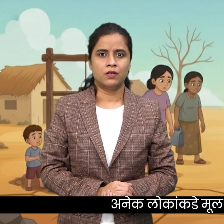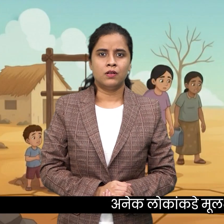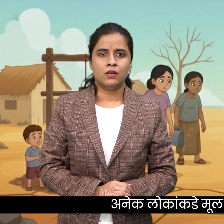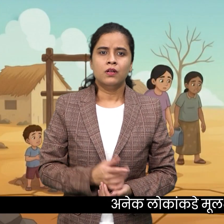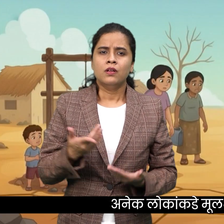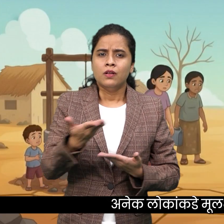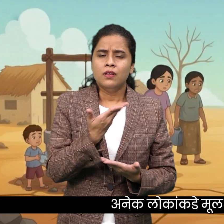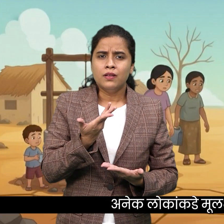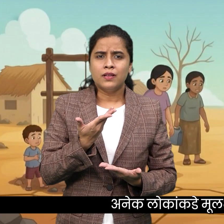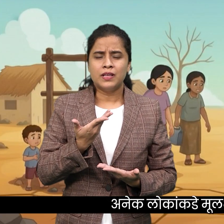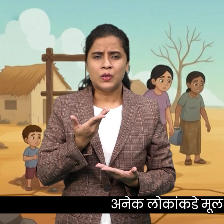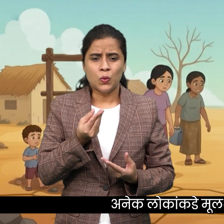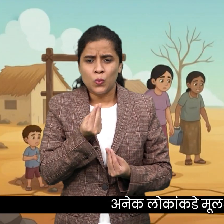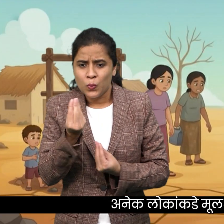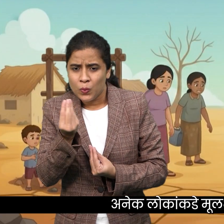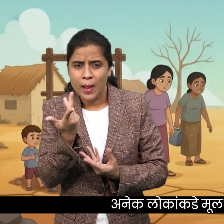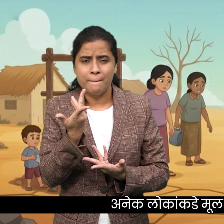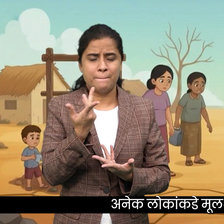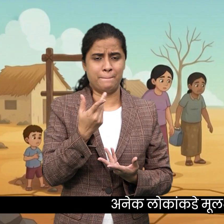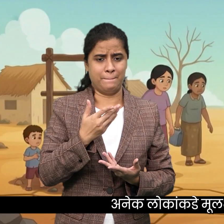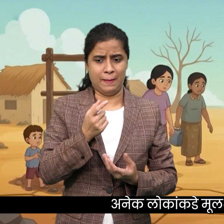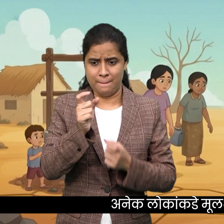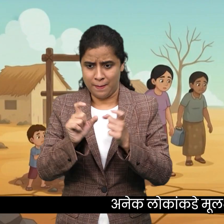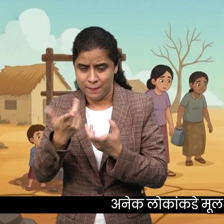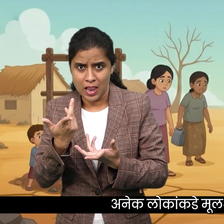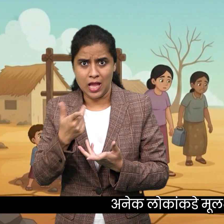अनेक लोकांकडे मूलभूत गरजांसाठी पुरेसे पाणी नसते.